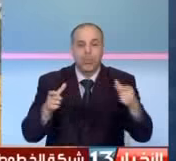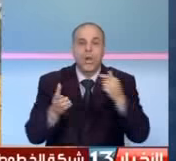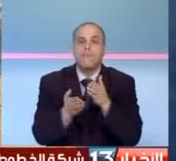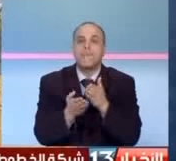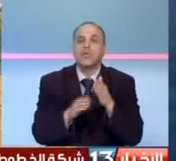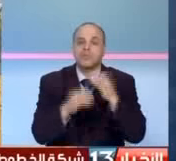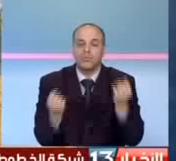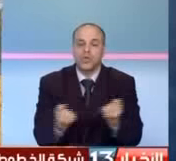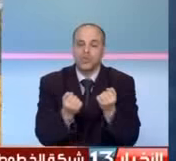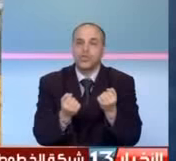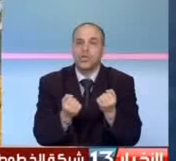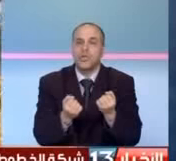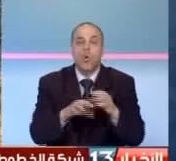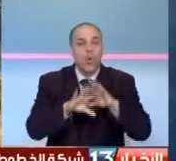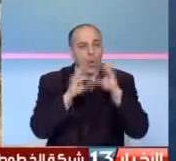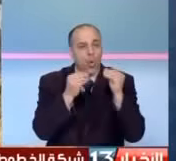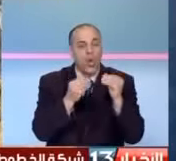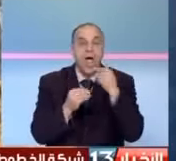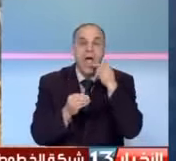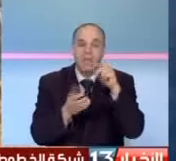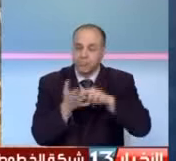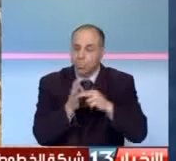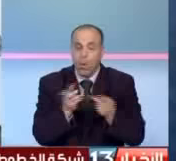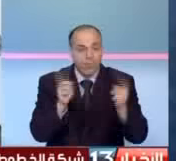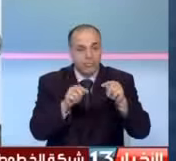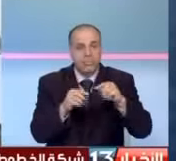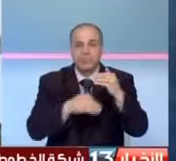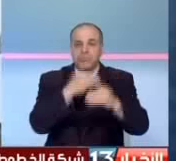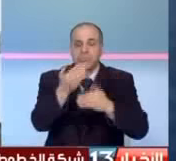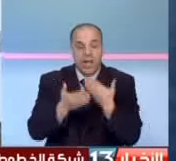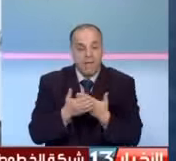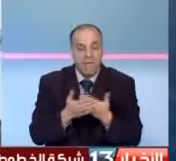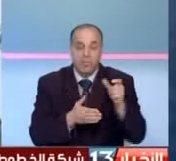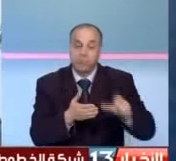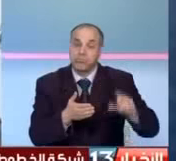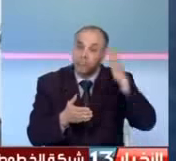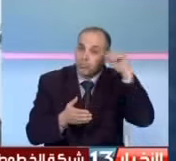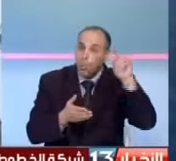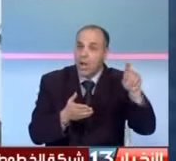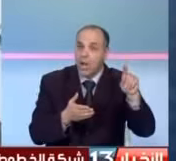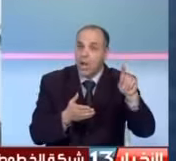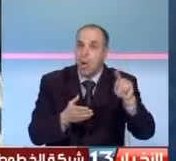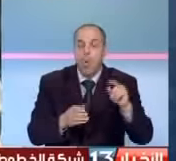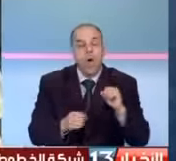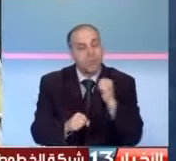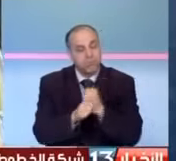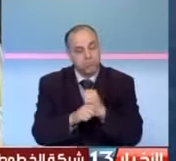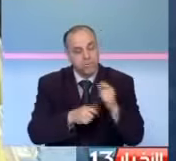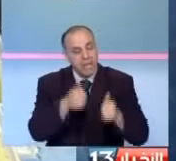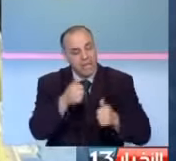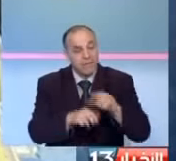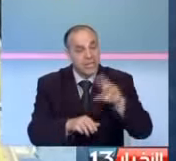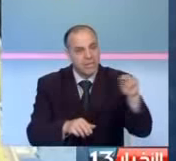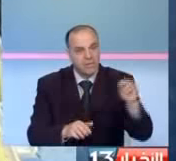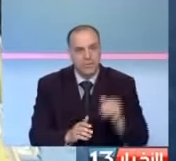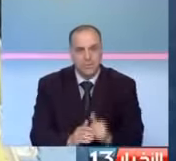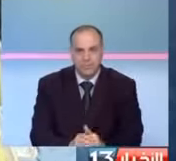مجال نشاطها لتشمل التكوين ومزيد تطوير كفاءتها الفنية وتحسين قدرتها التنافسية.